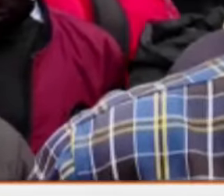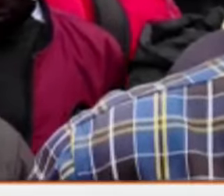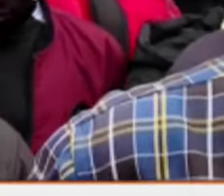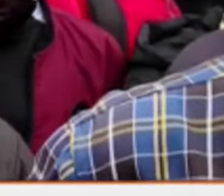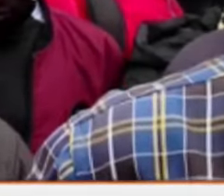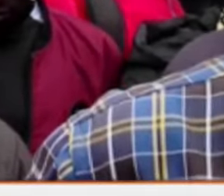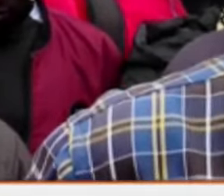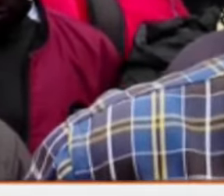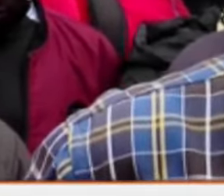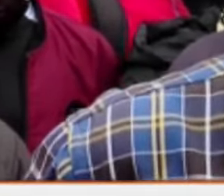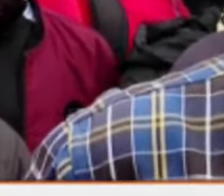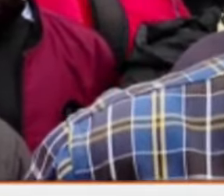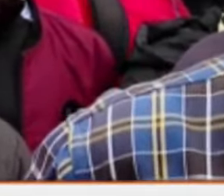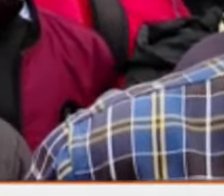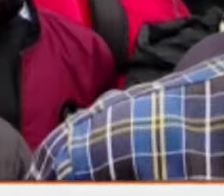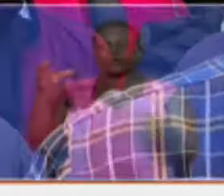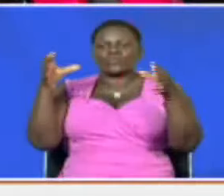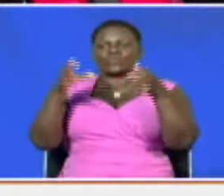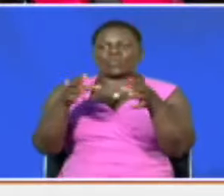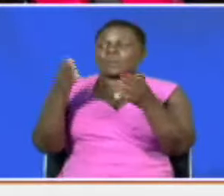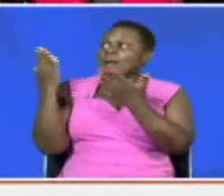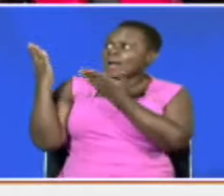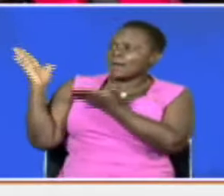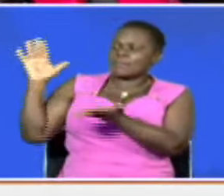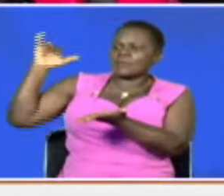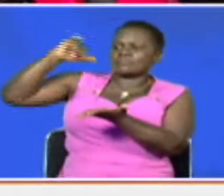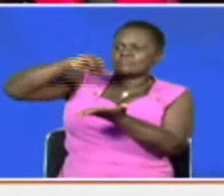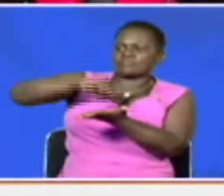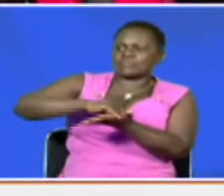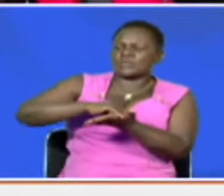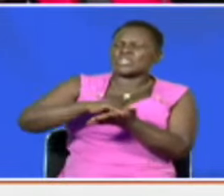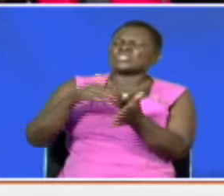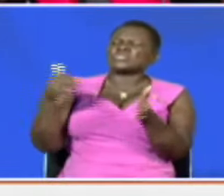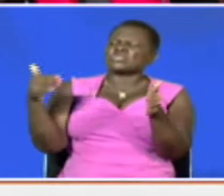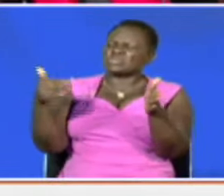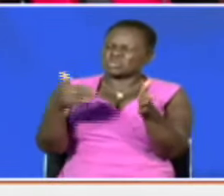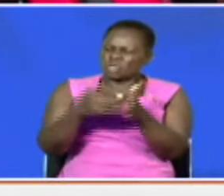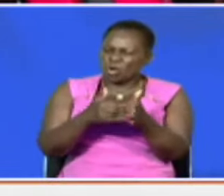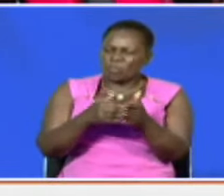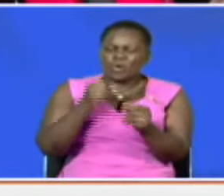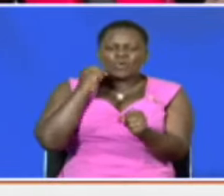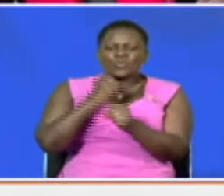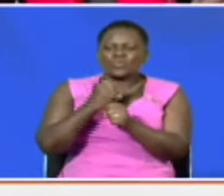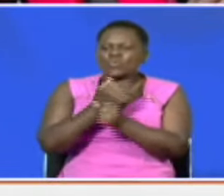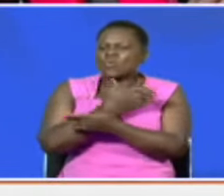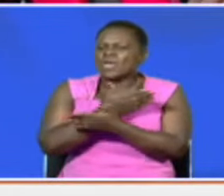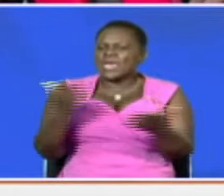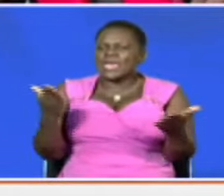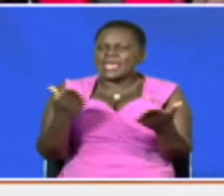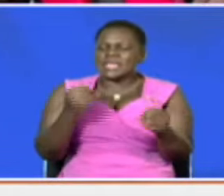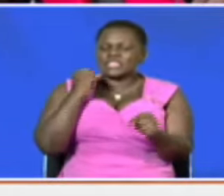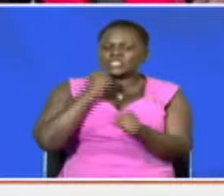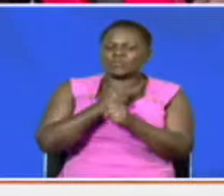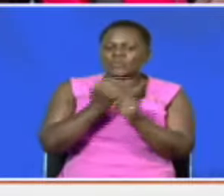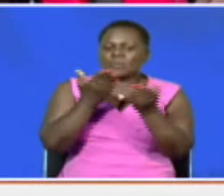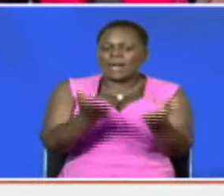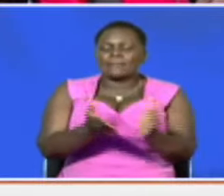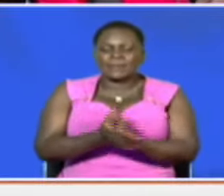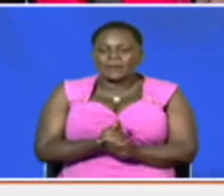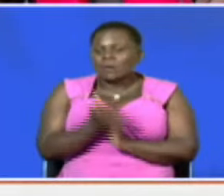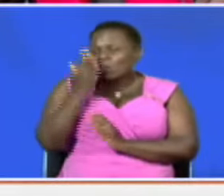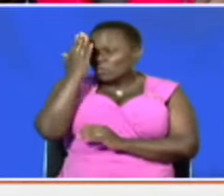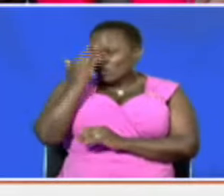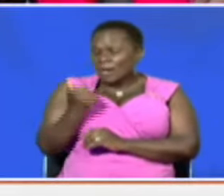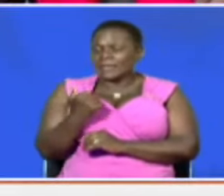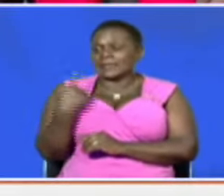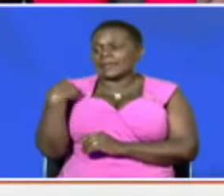Adani Group, which is ongoing here at the airport, they cease to do an inventory, which they are doing right now.